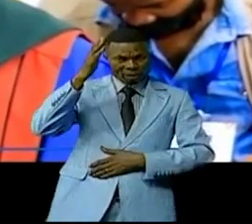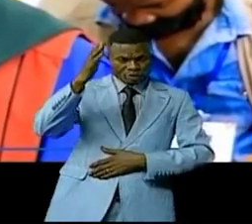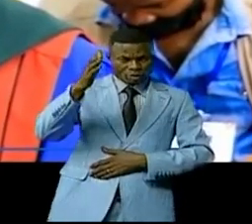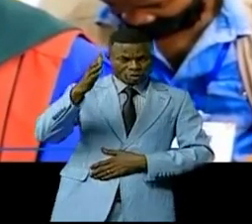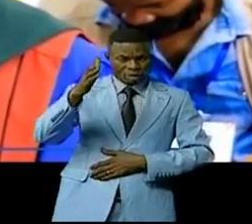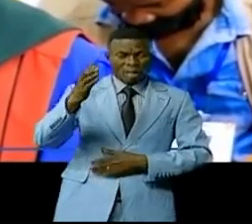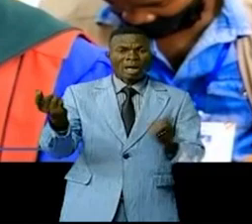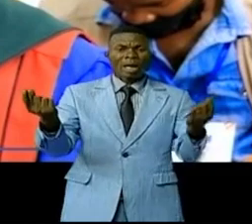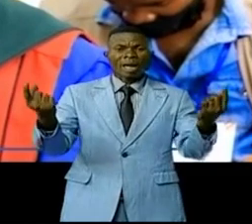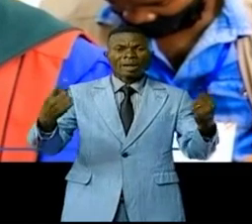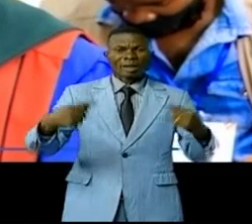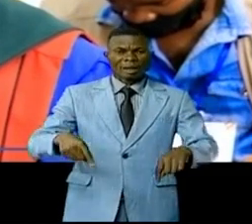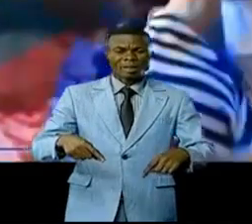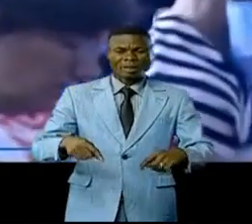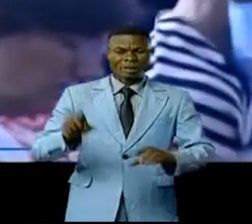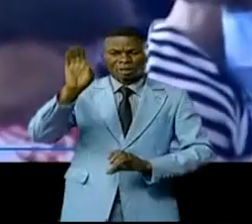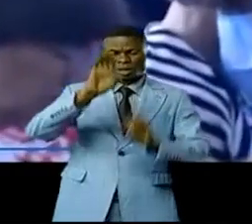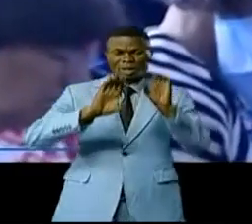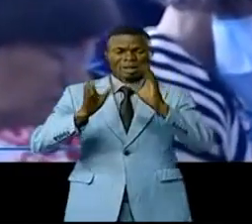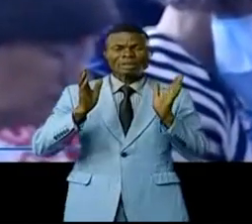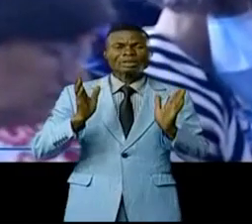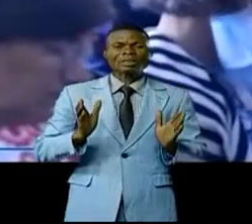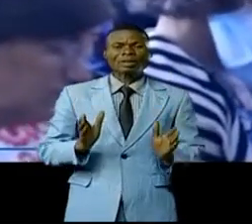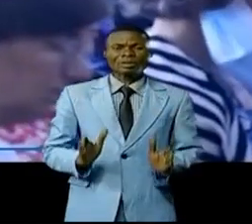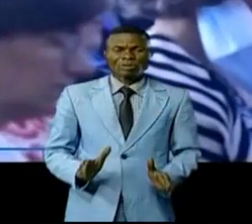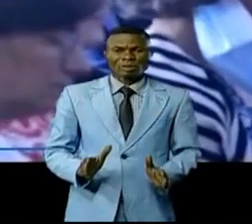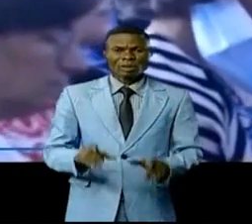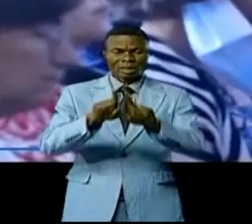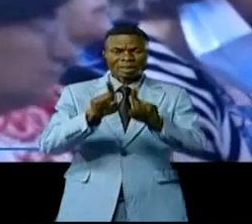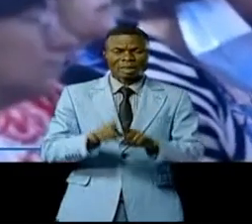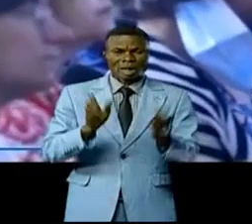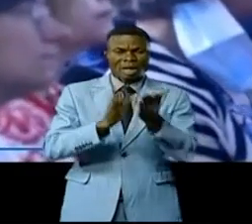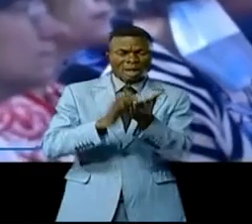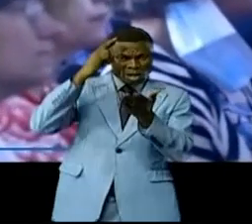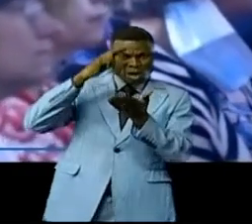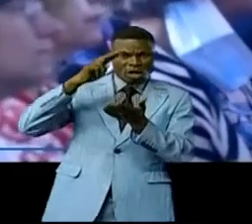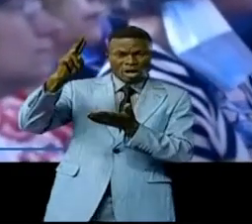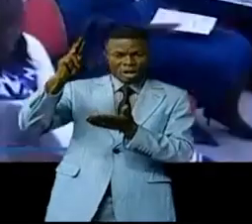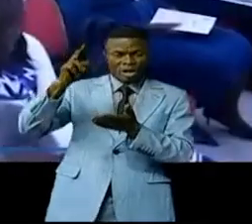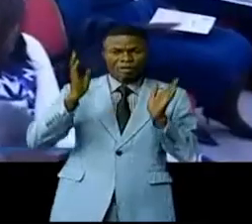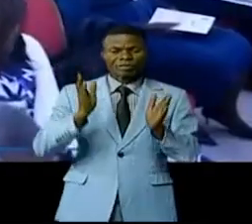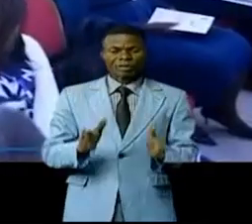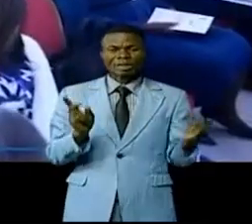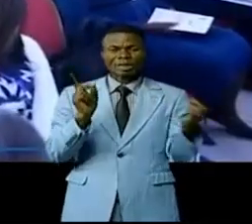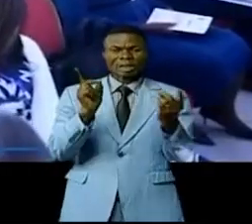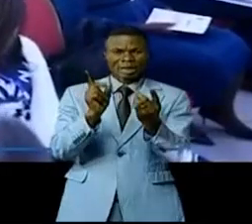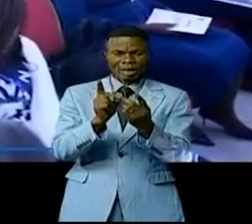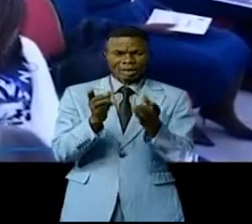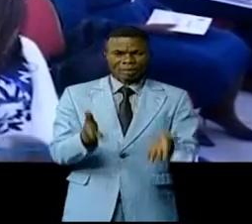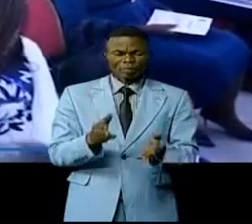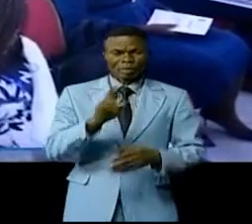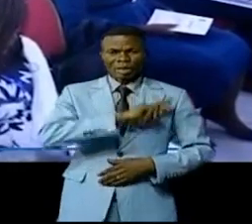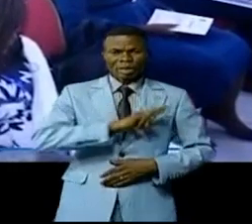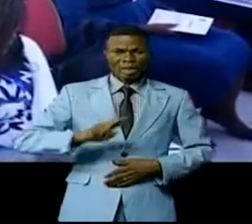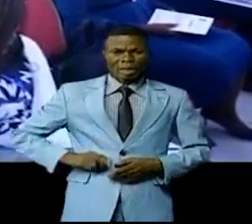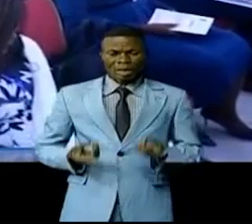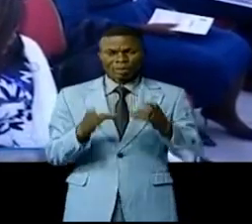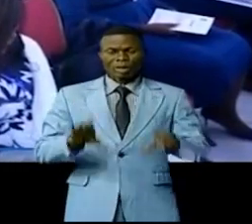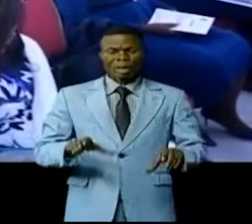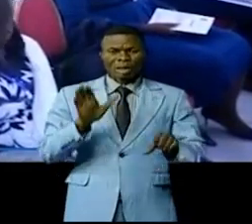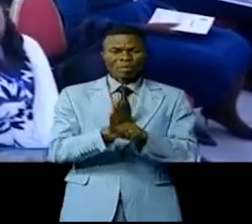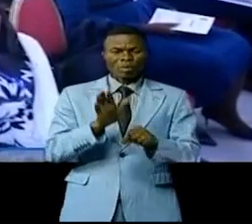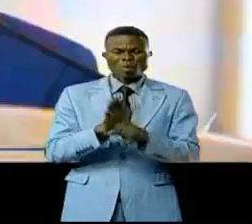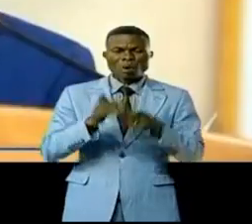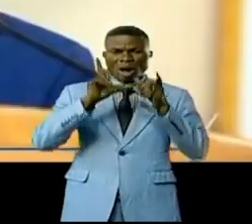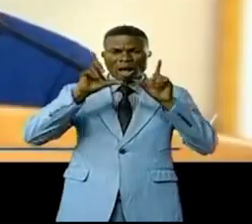lorsque les scientifiques et les universitaires se rencontrent. La RDC, composée de plusieurs ethnies,